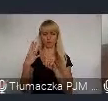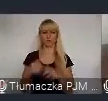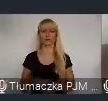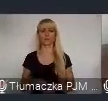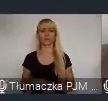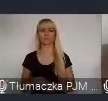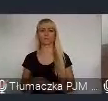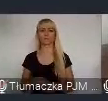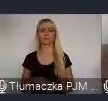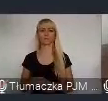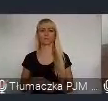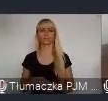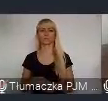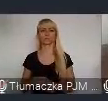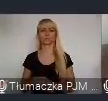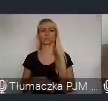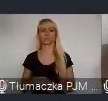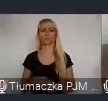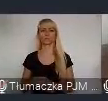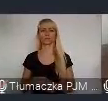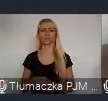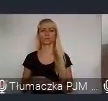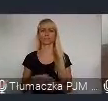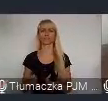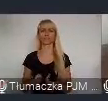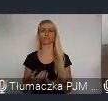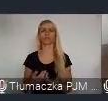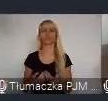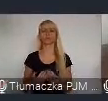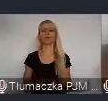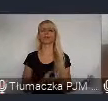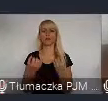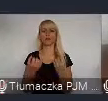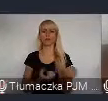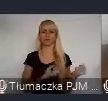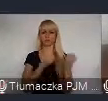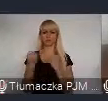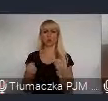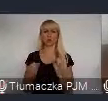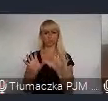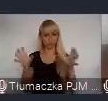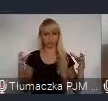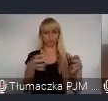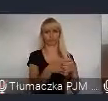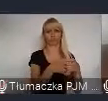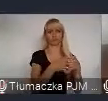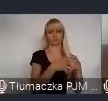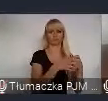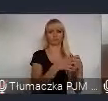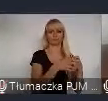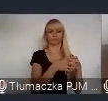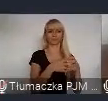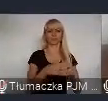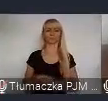prymatu dla transportu zbiorowego w stosunku do transportu indywidualnego. I